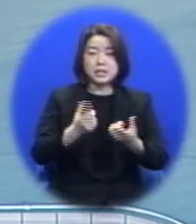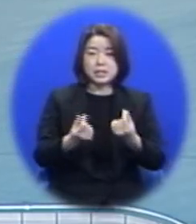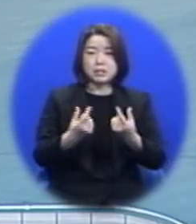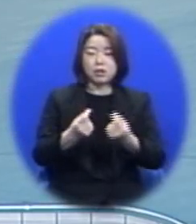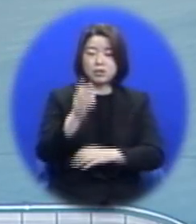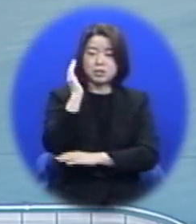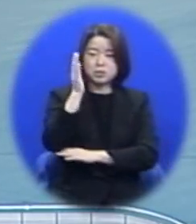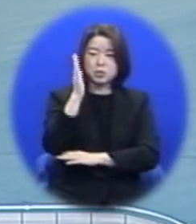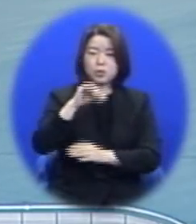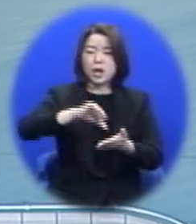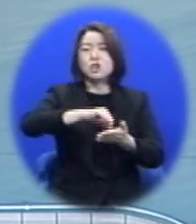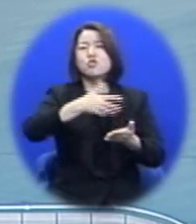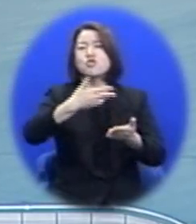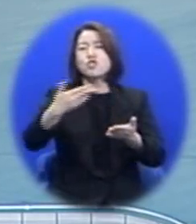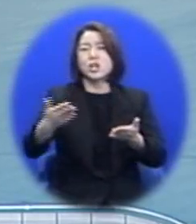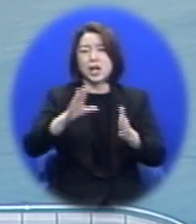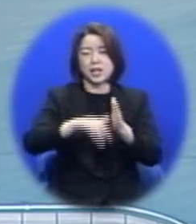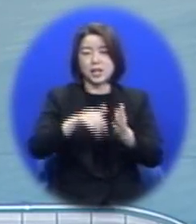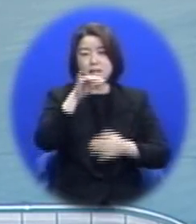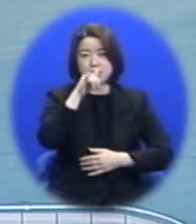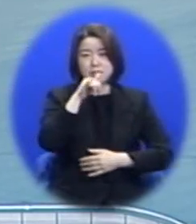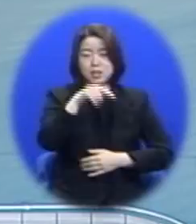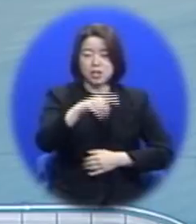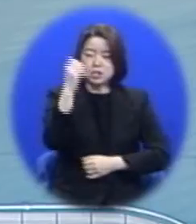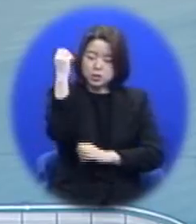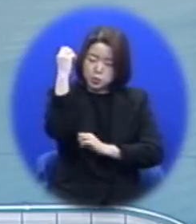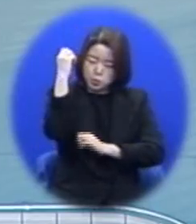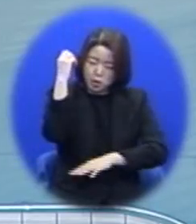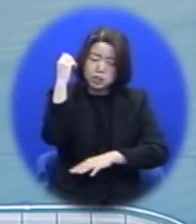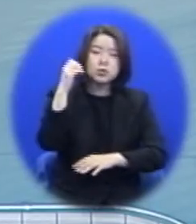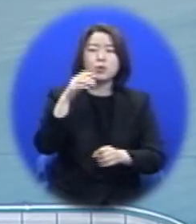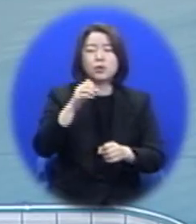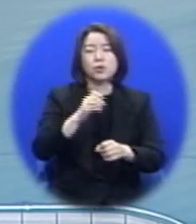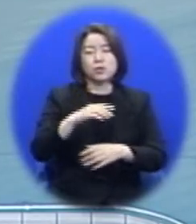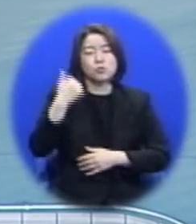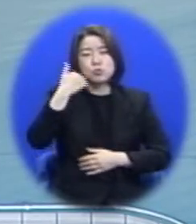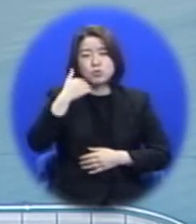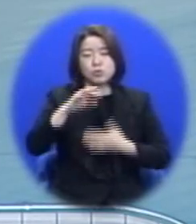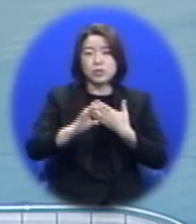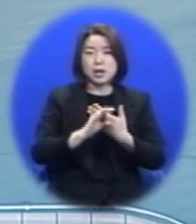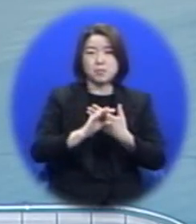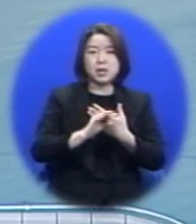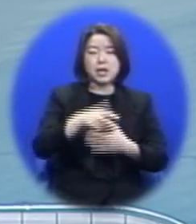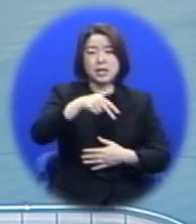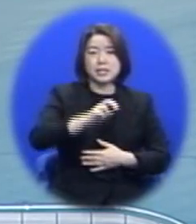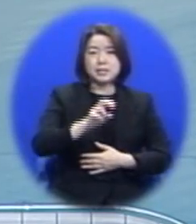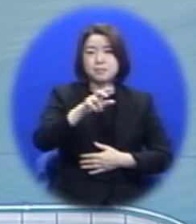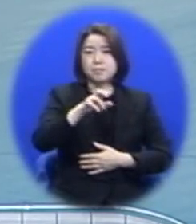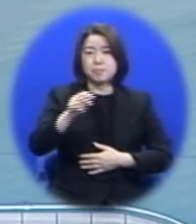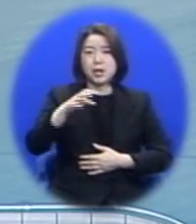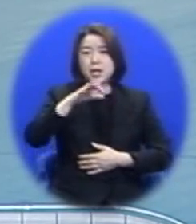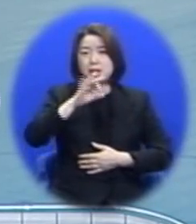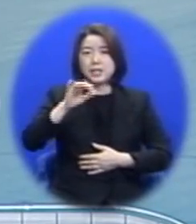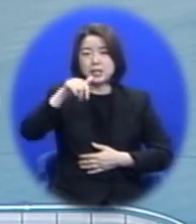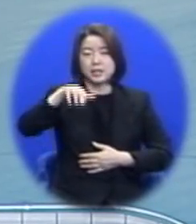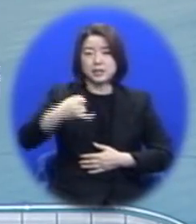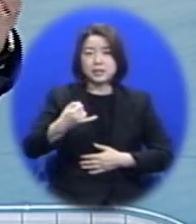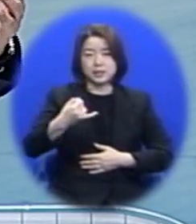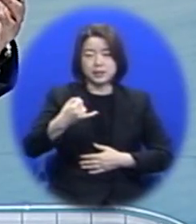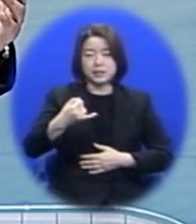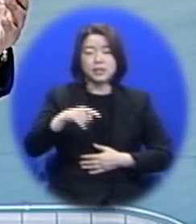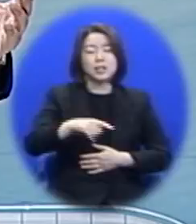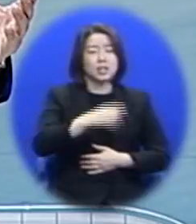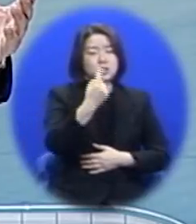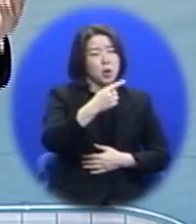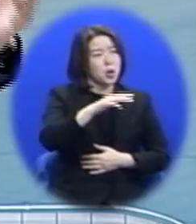있었습니다. 그 원조격인 사람이 짐 베이커 목사인데 1970년, 80년대 미국의